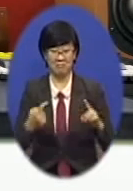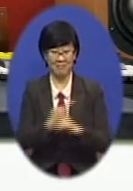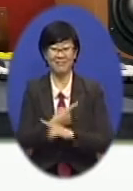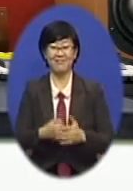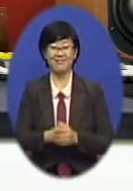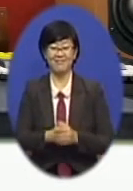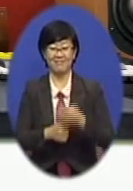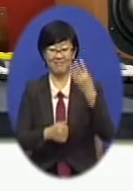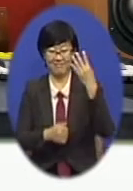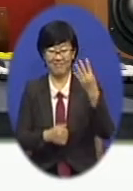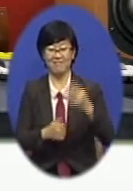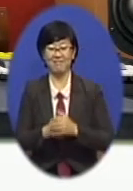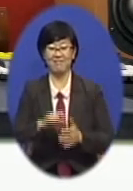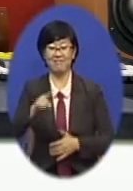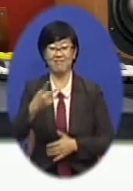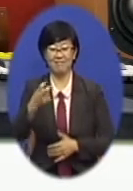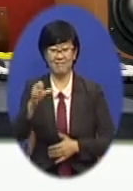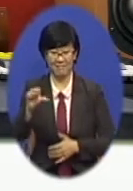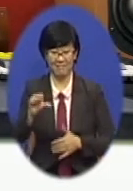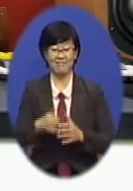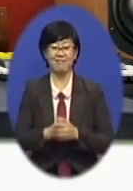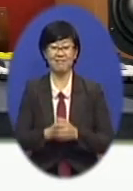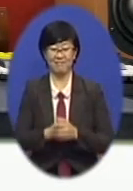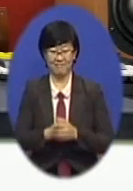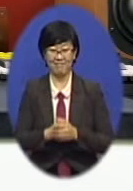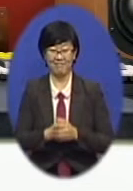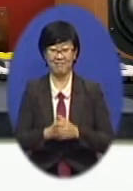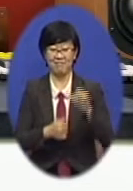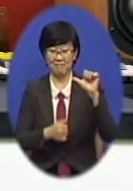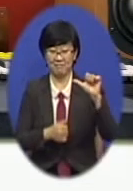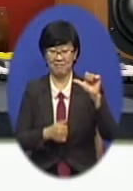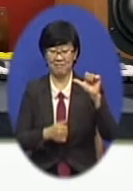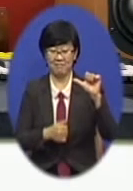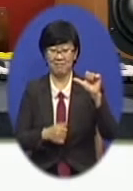야. 4번, 125표. 자, 5번,